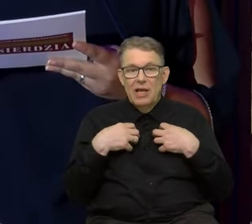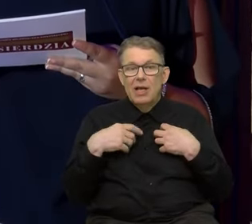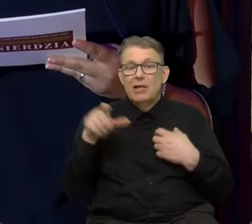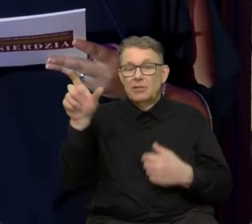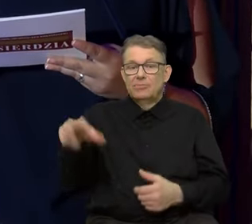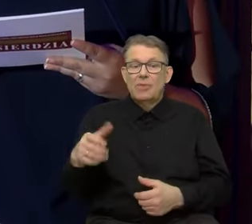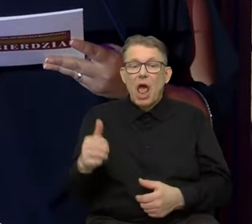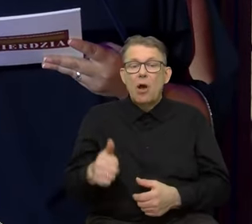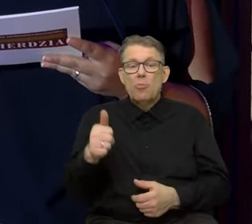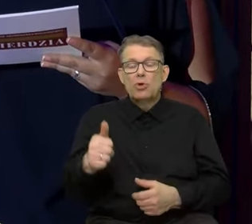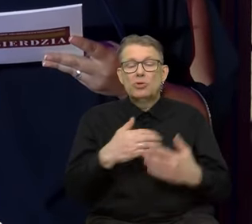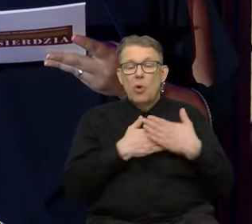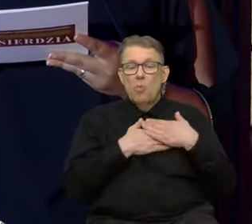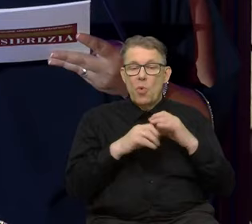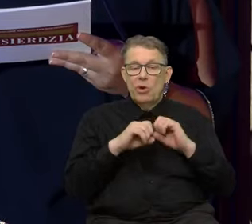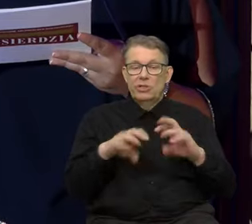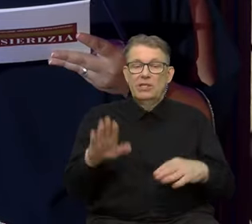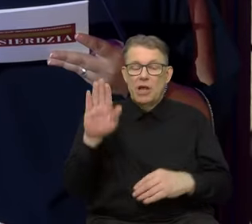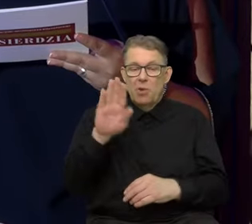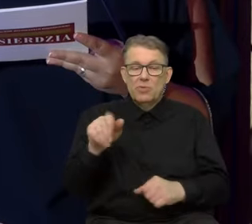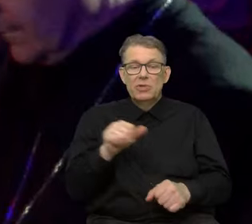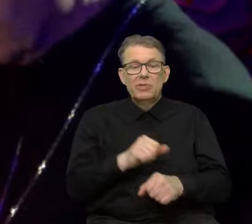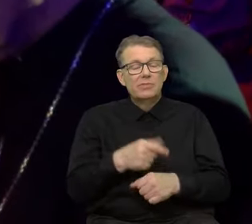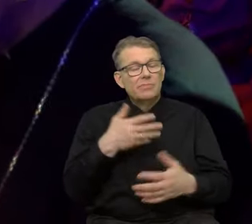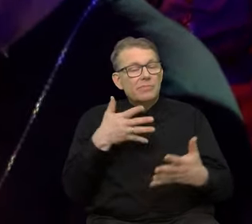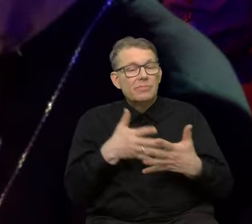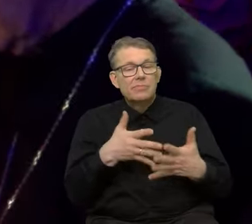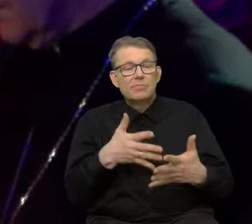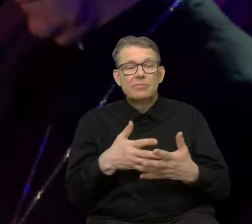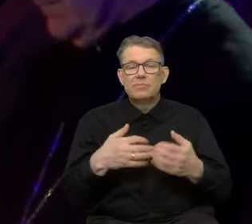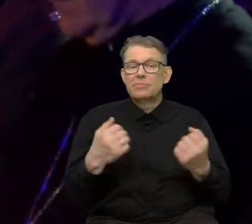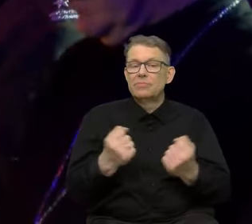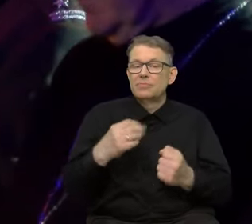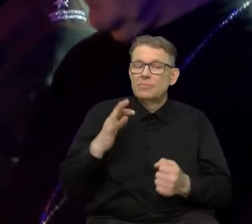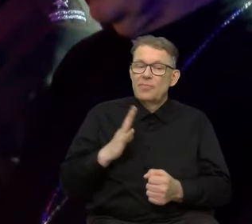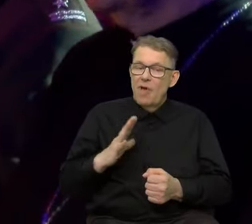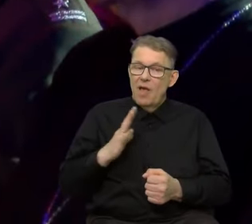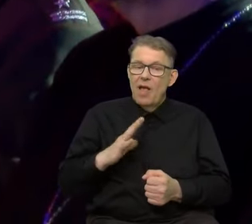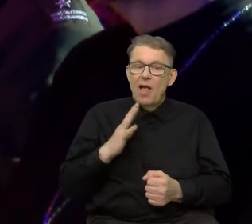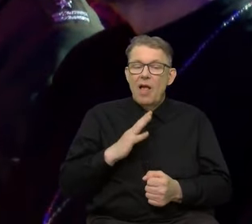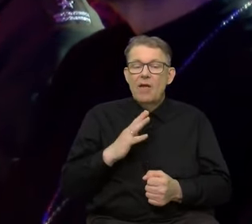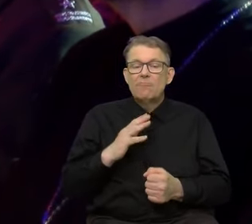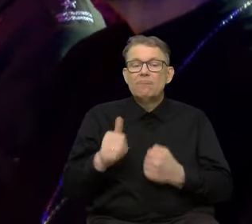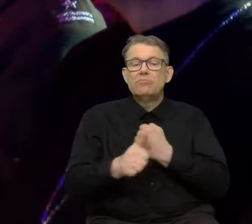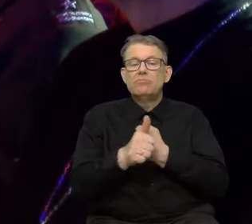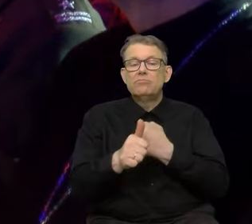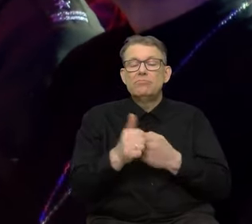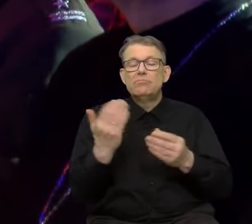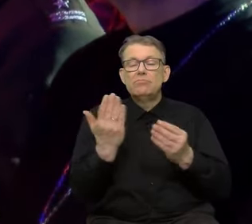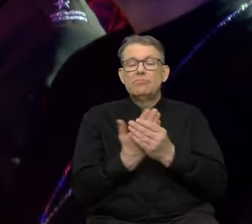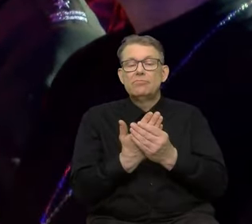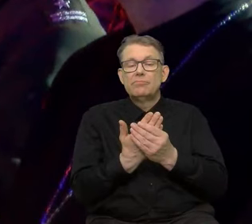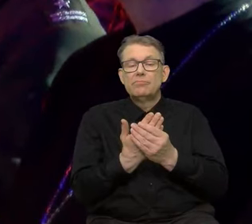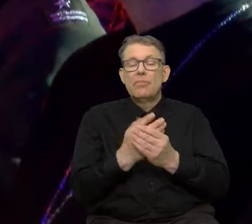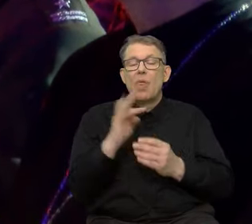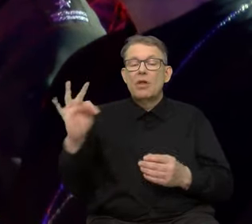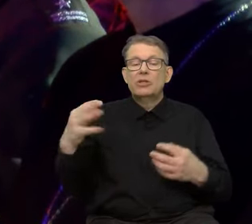Bożego Miłosierdzia, stanowią nieoceniony wkład w dokumentowanie jego życia i